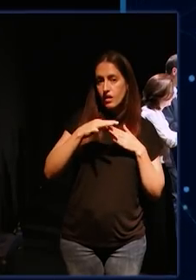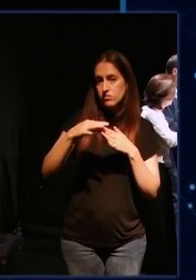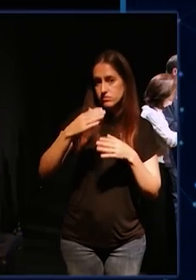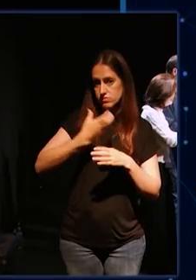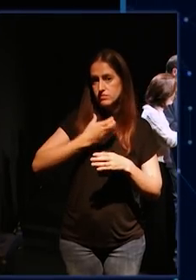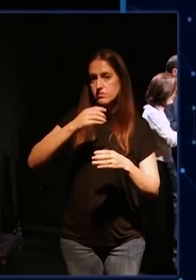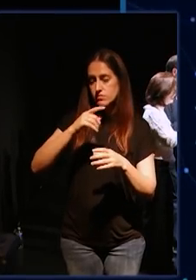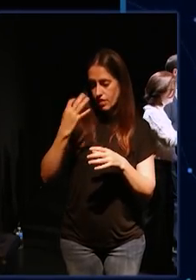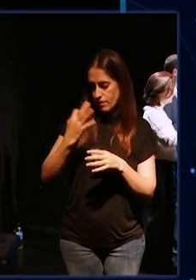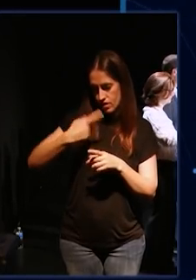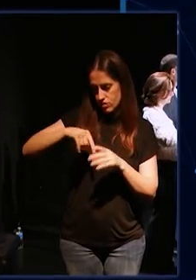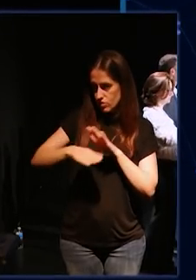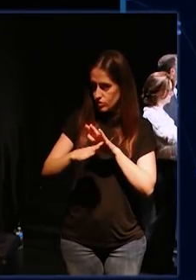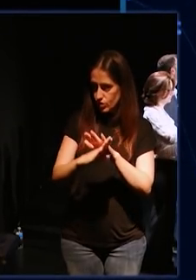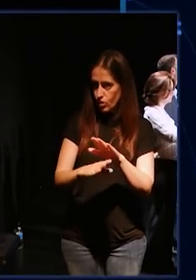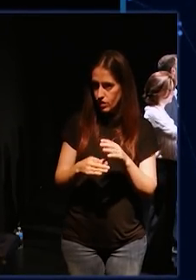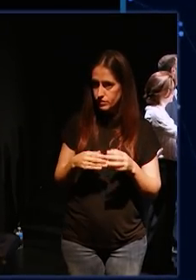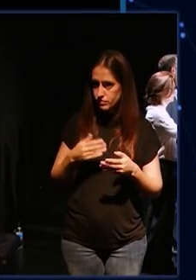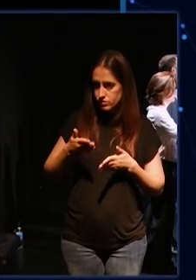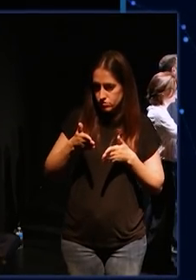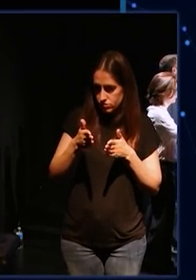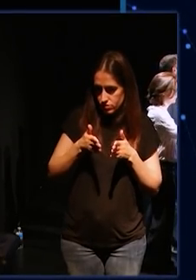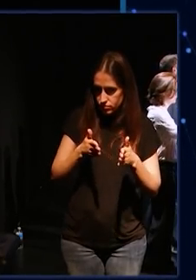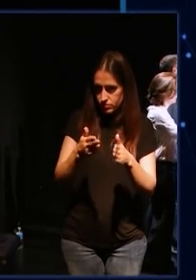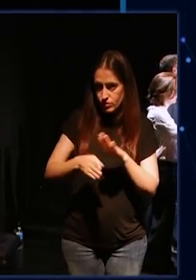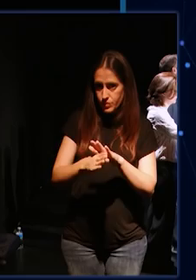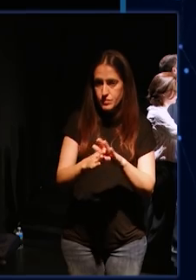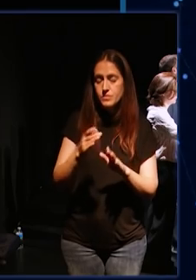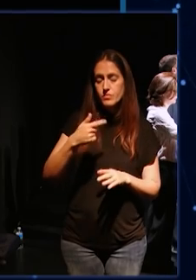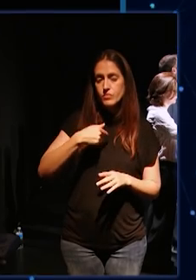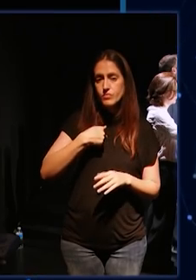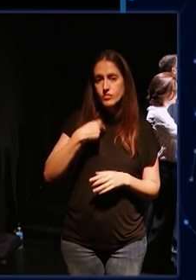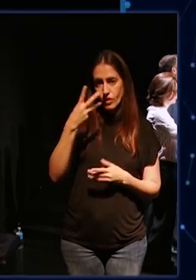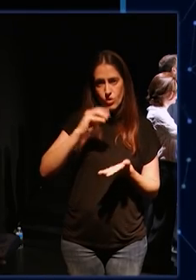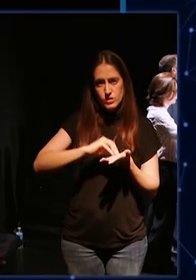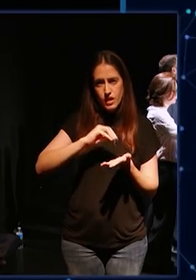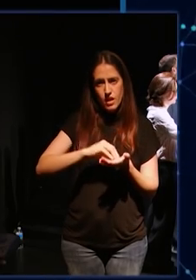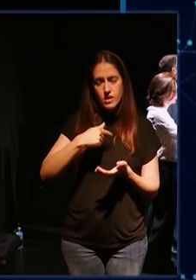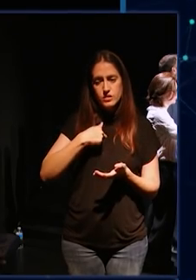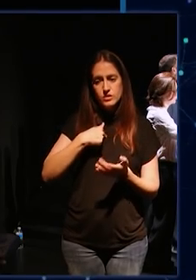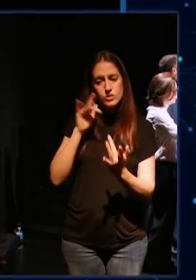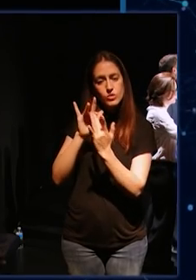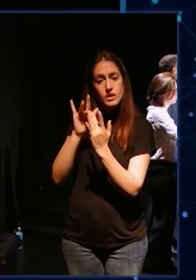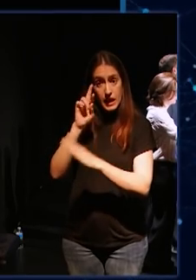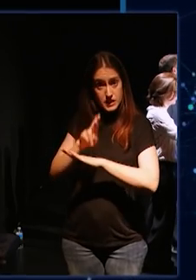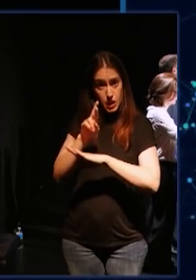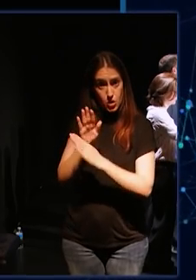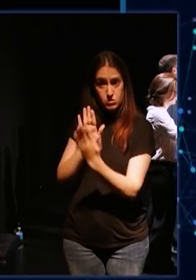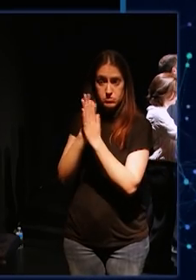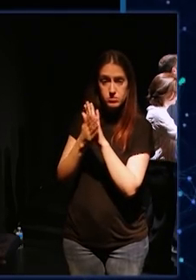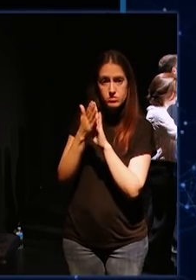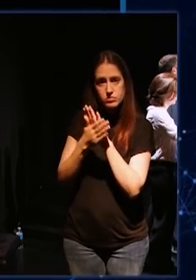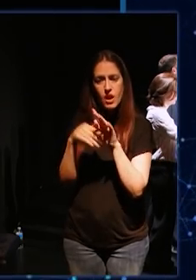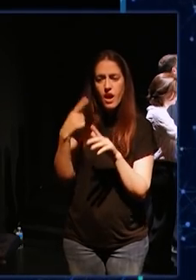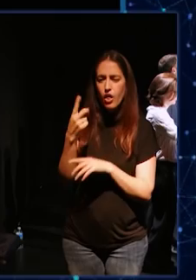créixer. Sí que és cert que potser jo, a més d'una ocasió, parlant amb els regidors, hi ha 2 o 3